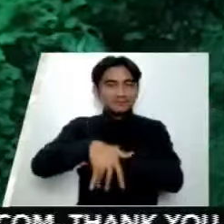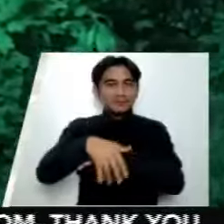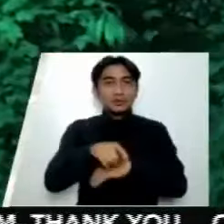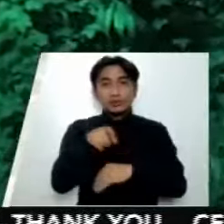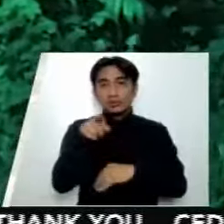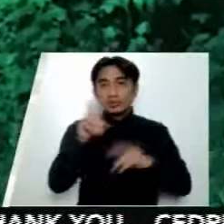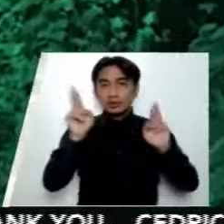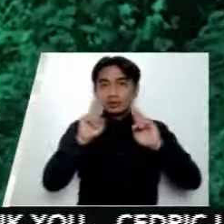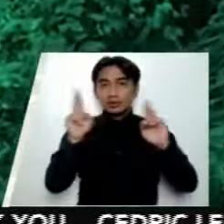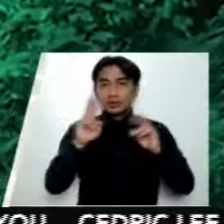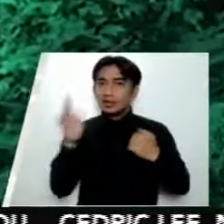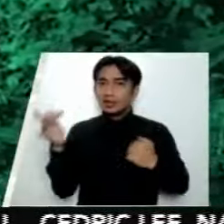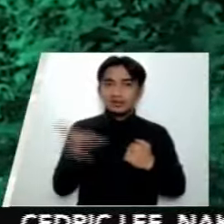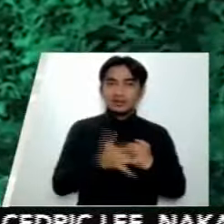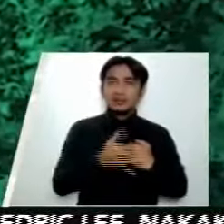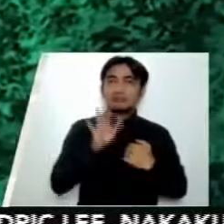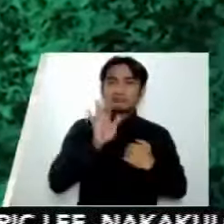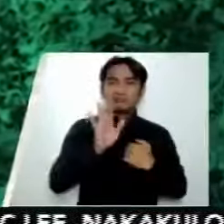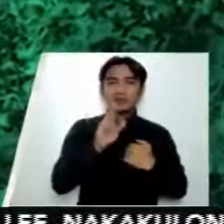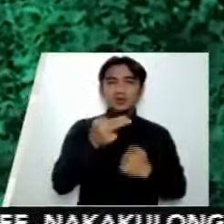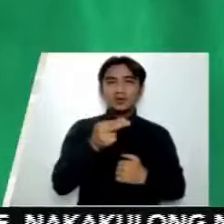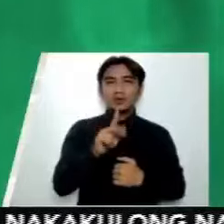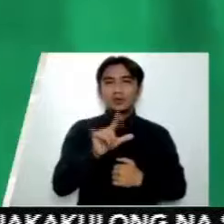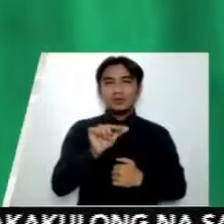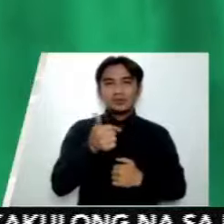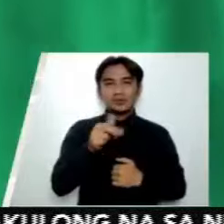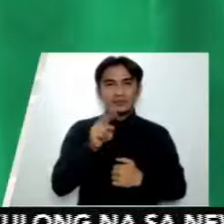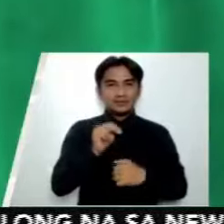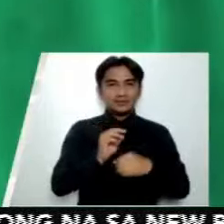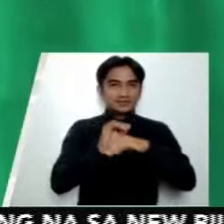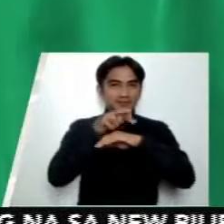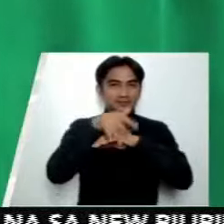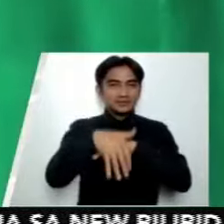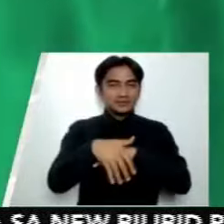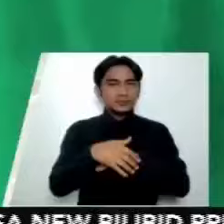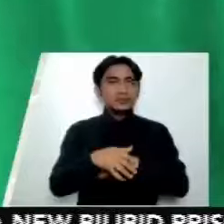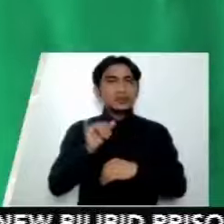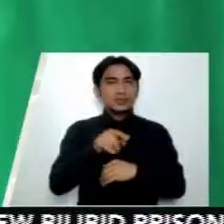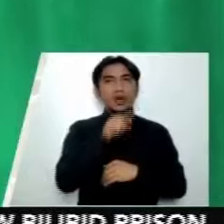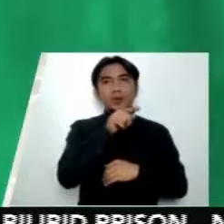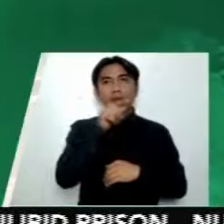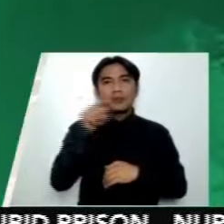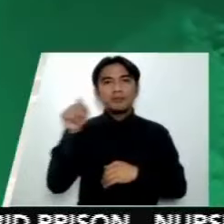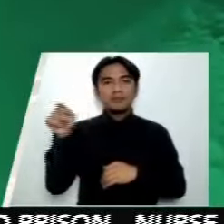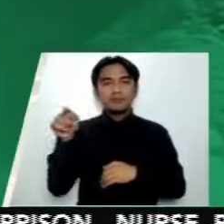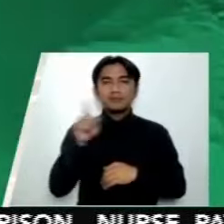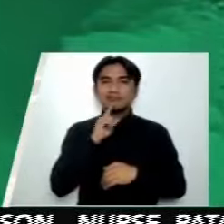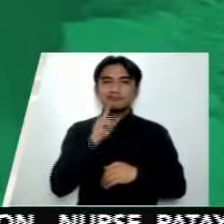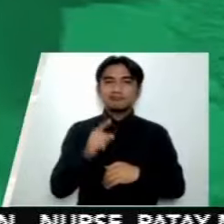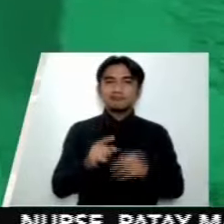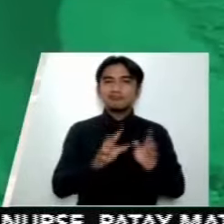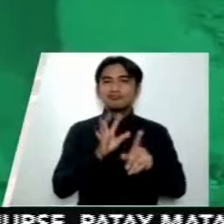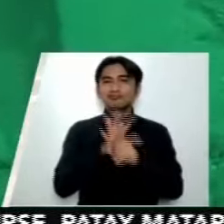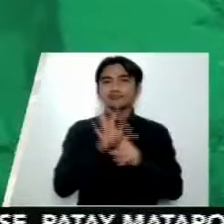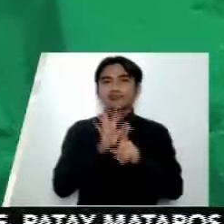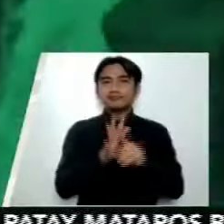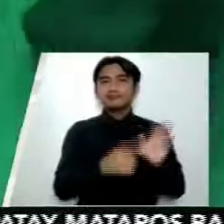sa hulugan Falls ang mga talon na yan pinagmamalaki ng louisiana